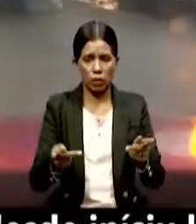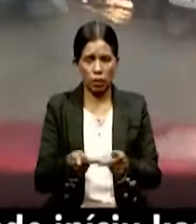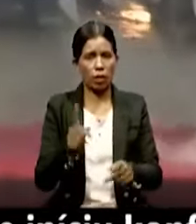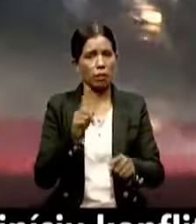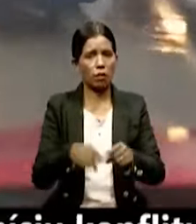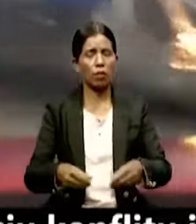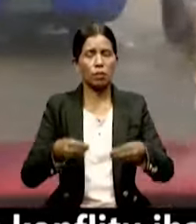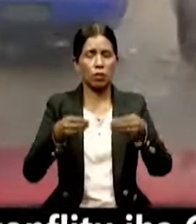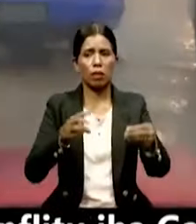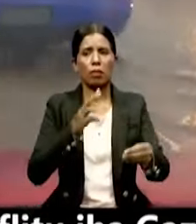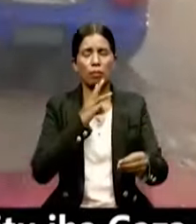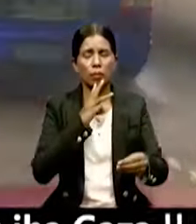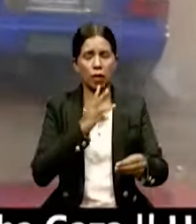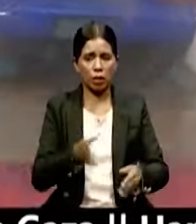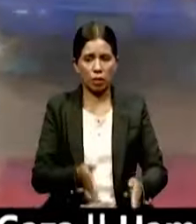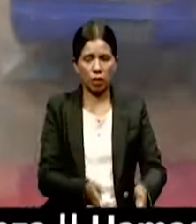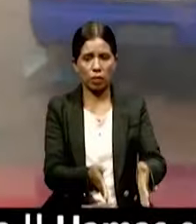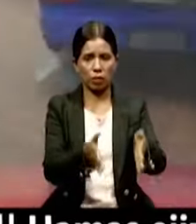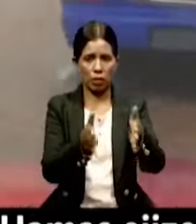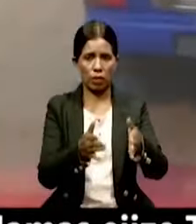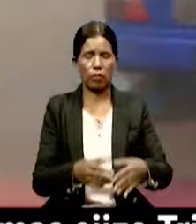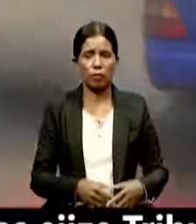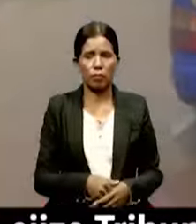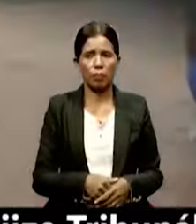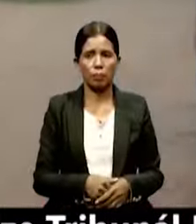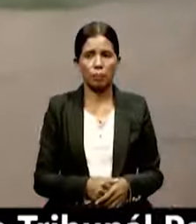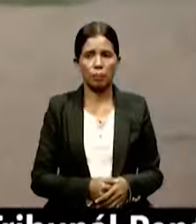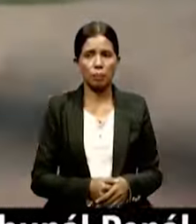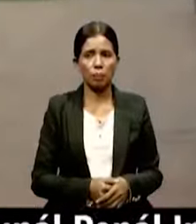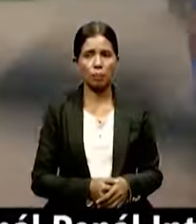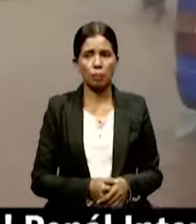impacto ba circulação B e a valeta. Santina de Jesus, Lilma Suzeti, Gemen.